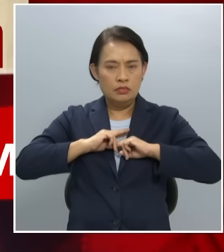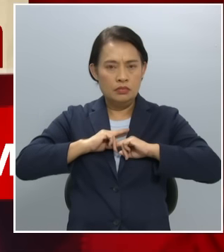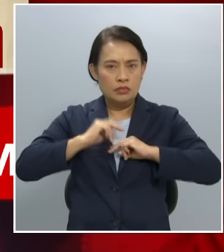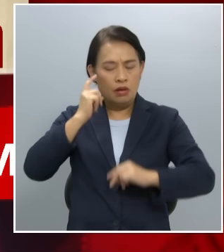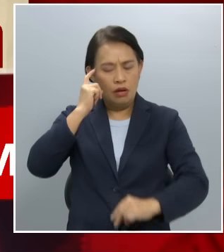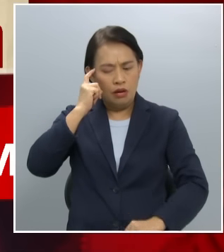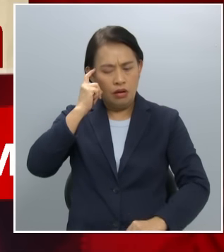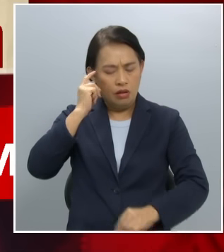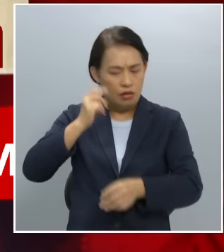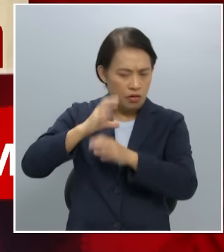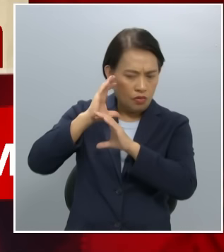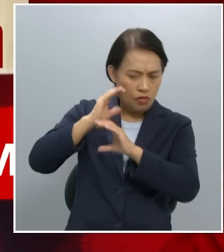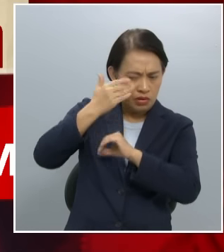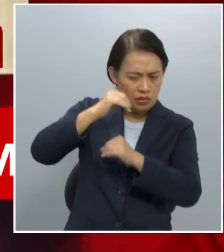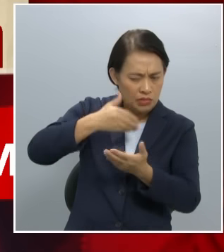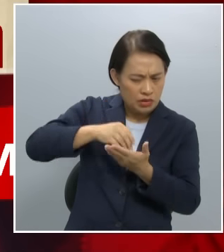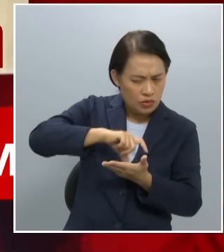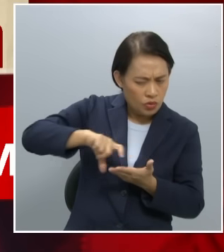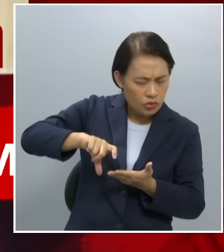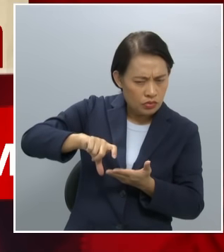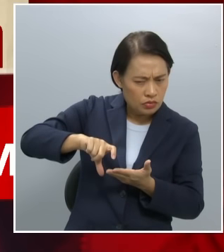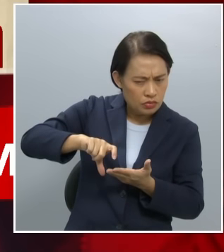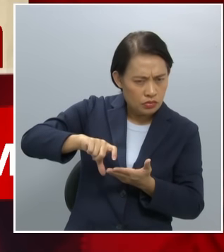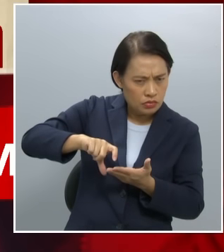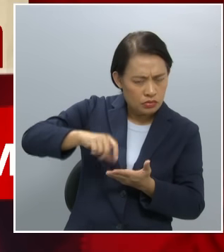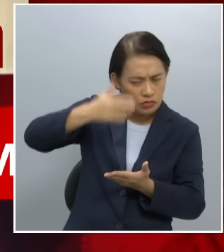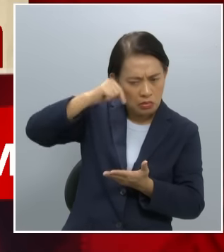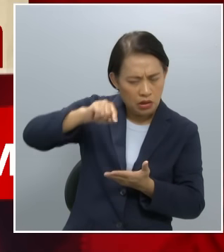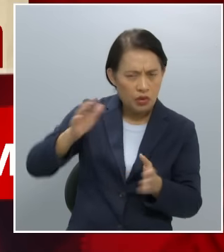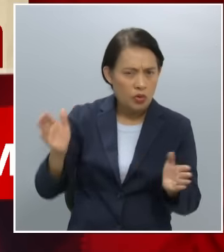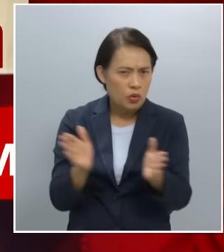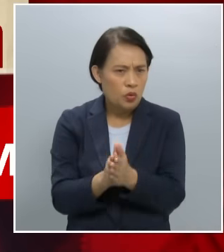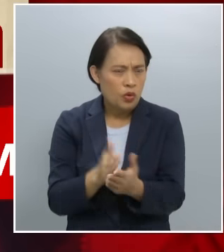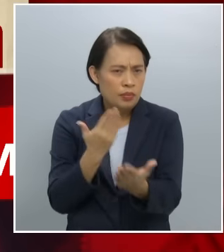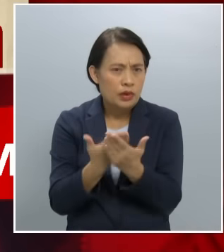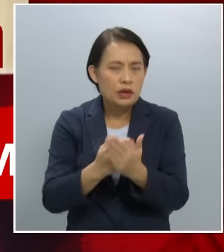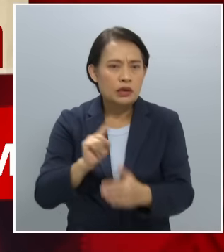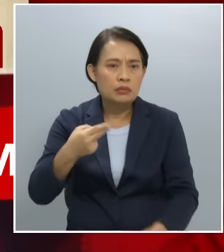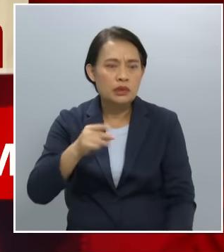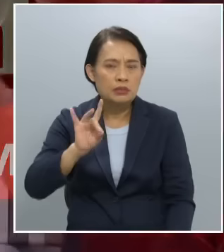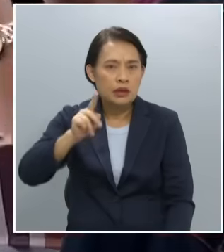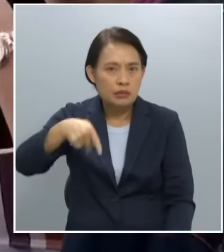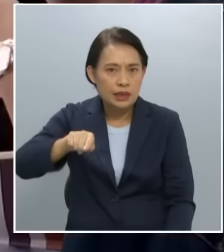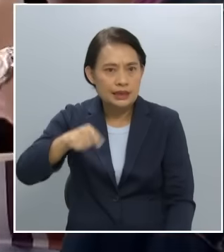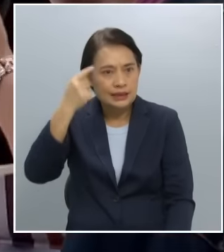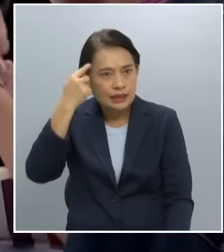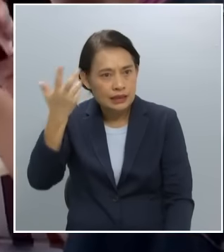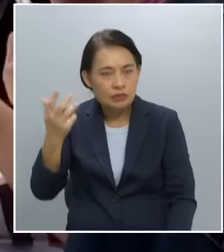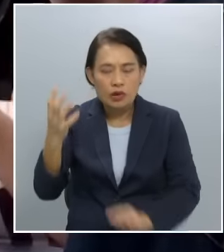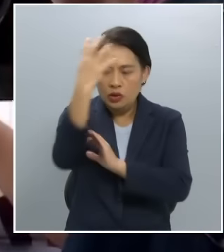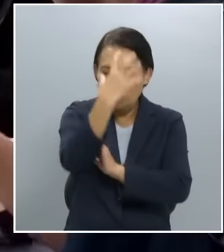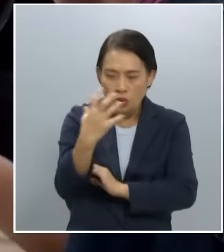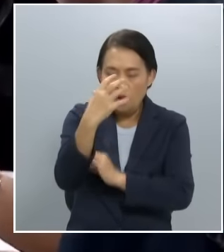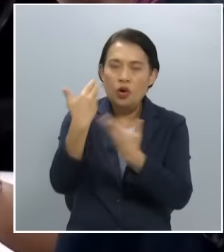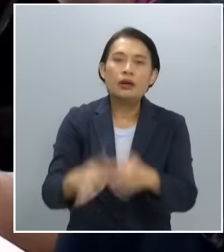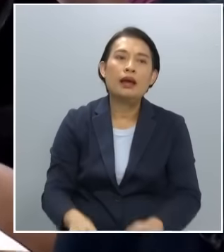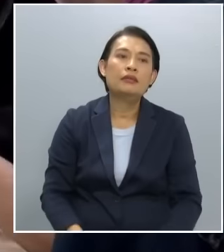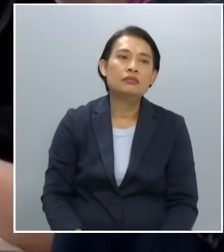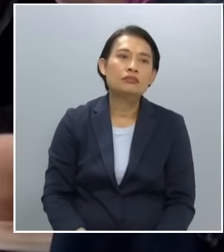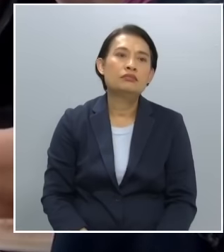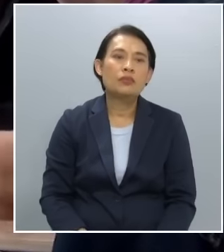ทบทวนเอ๊ะทำไมต้องโอนไปก่อนล่ะโอนไปรวมทั้งหมดเนี่ย 18,000มาคิดอีกทีน่าจะถูกหลอกยอมรับ